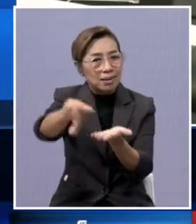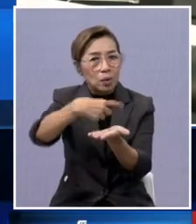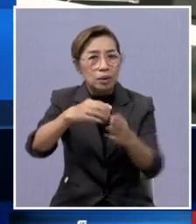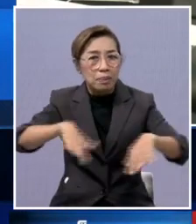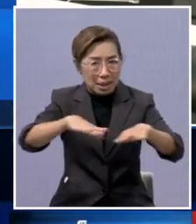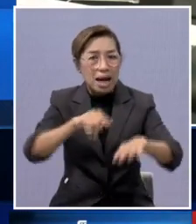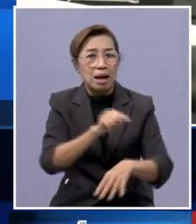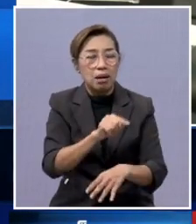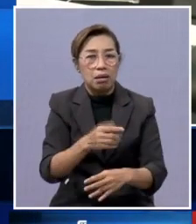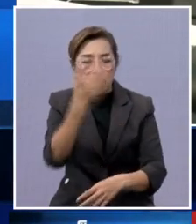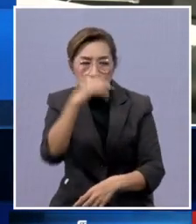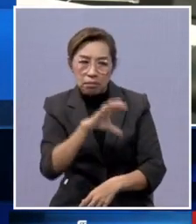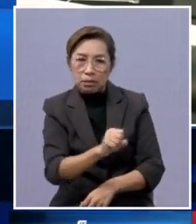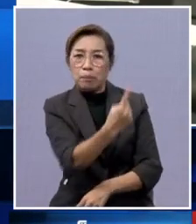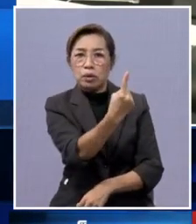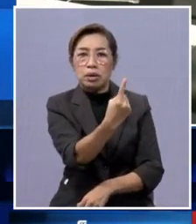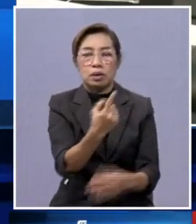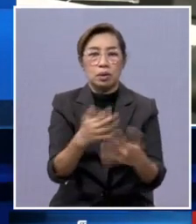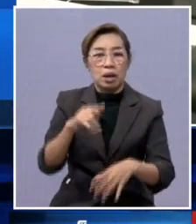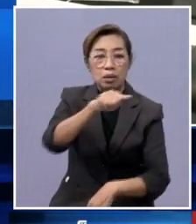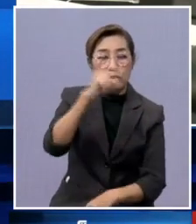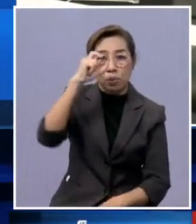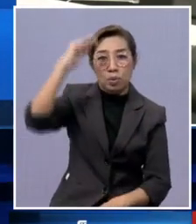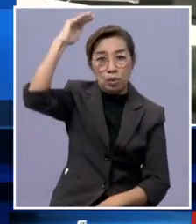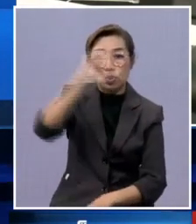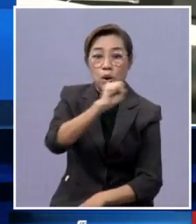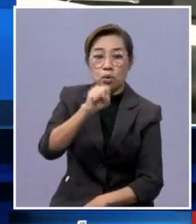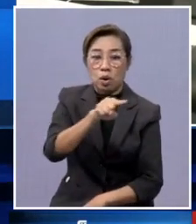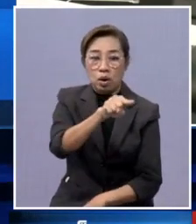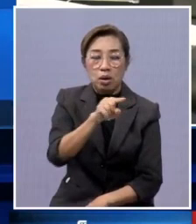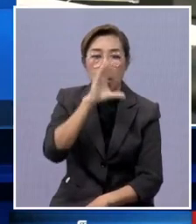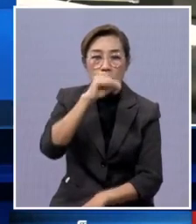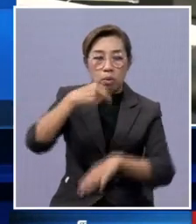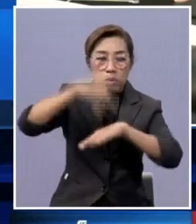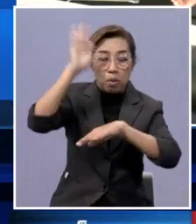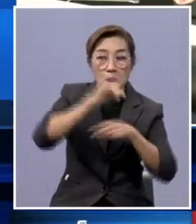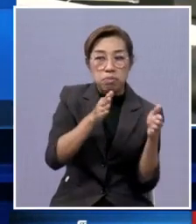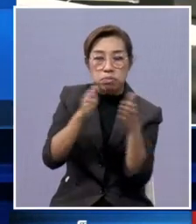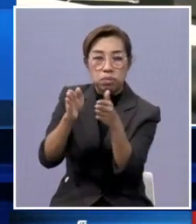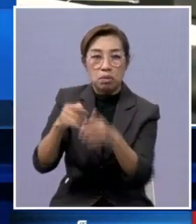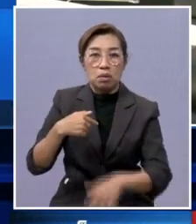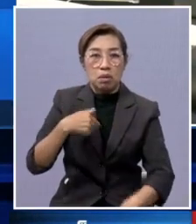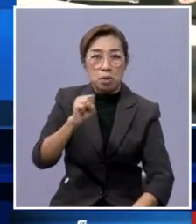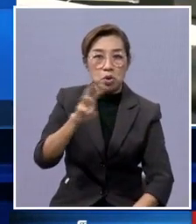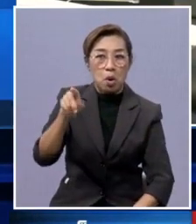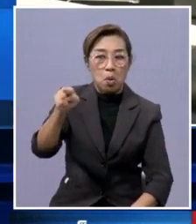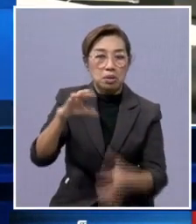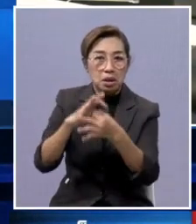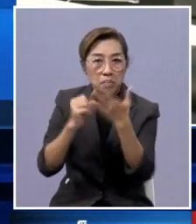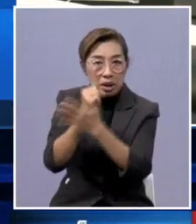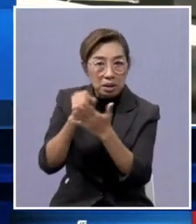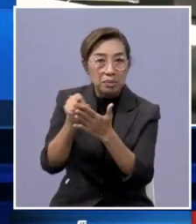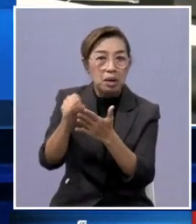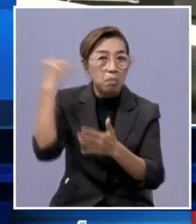วานนี้ก็พูดถึงประเด็นที่คุณรังสิมันโรมอครับที่ในช่วงที่ผ่านมาก็อภิปรายพาดพิงว่าเป็นสวทรงเอปักปรำพัวพันขบวนการ